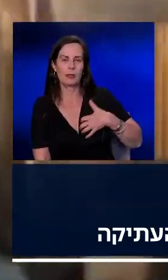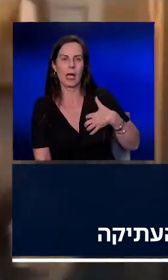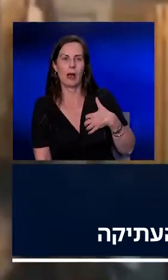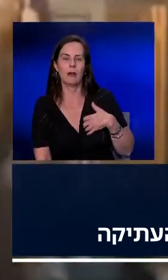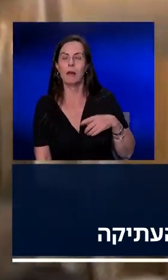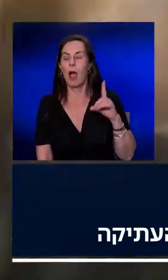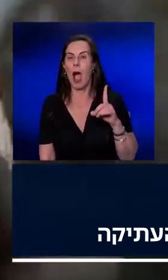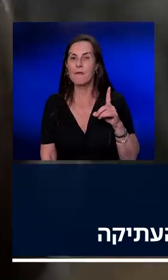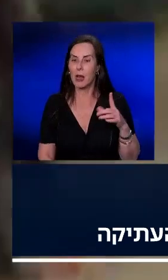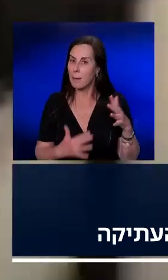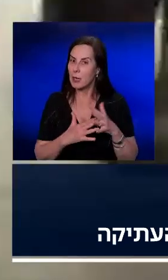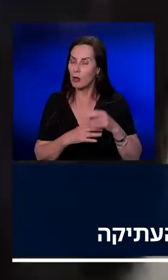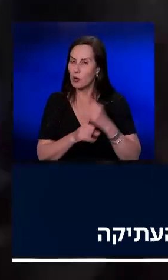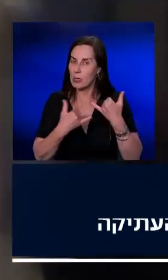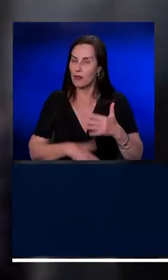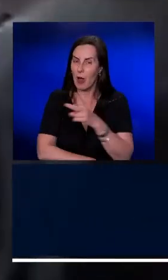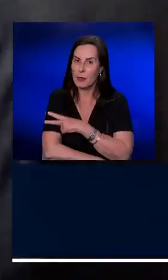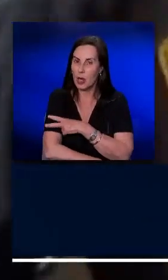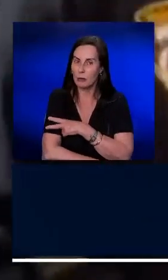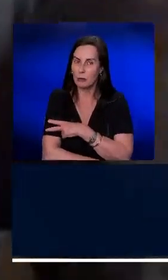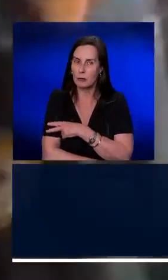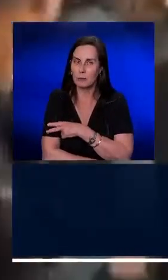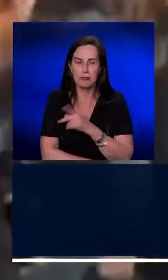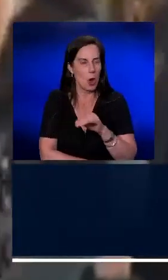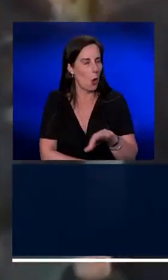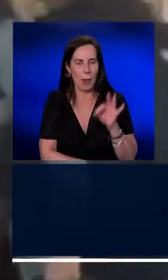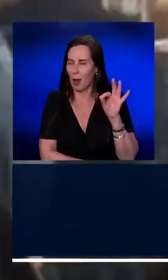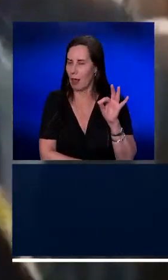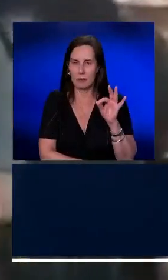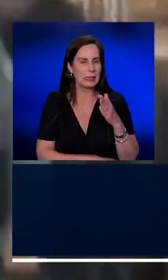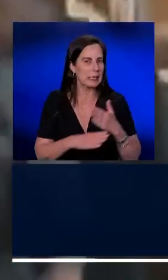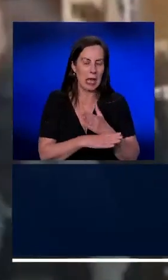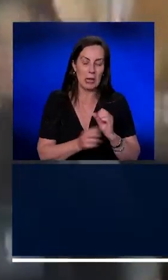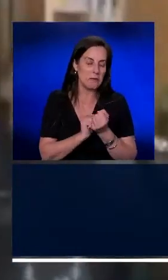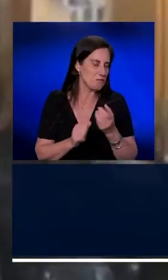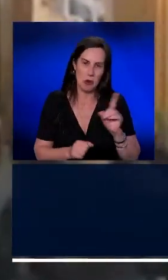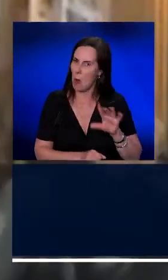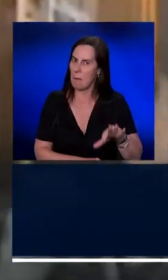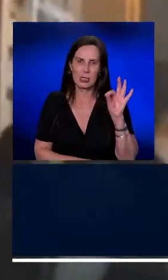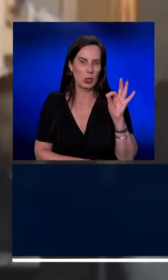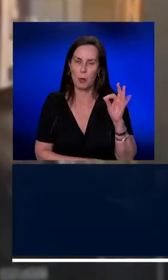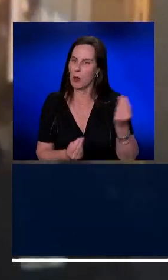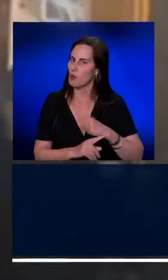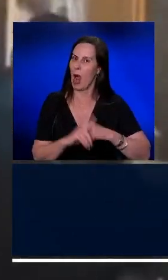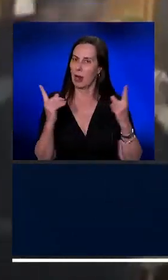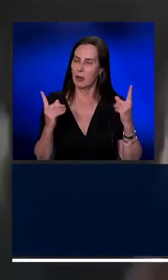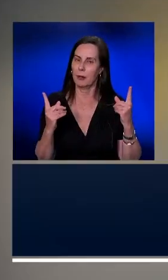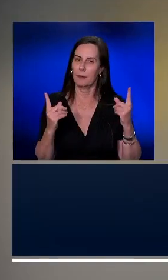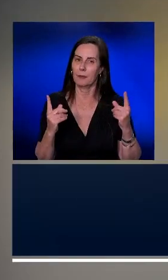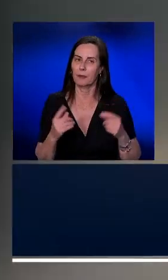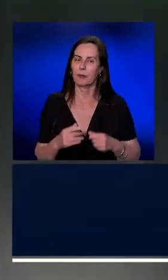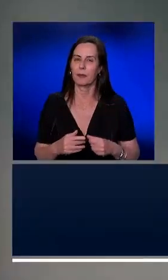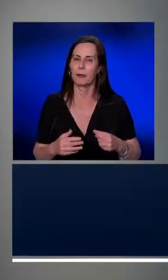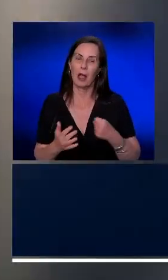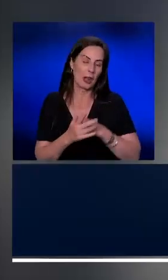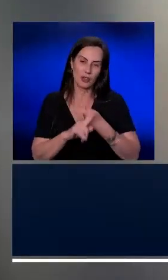אבל מבדיקה שעושה המשטרה לא מתגלה עליו סכין או חפץ אחר כלשהו עד